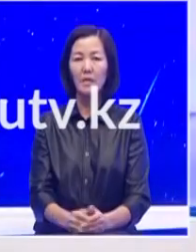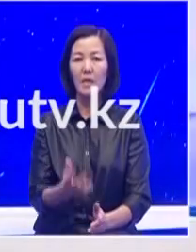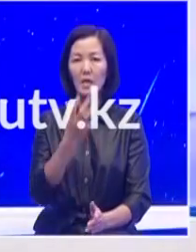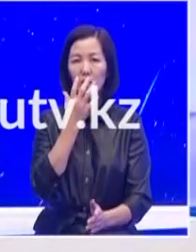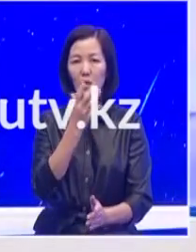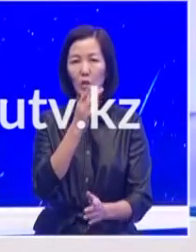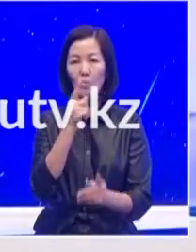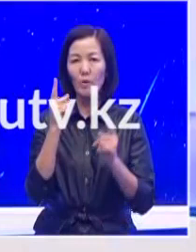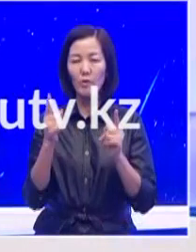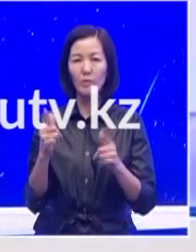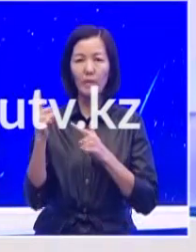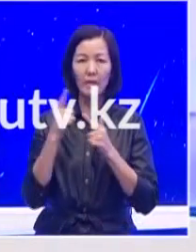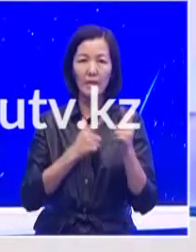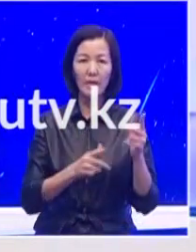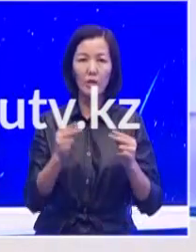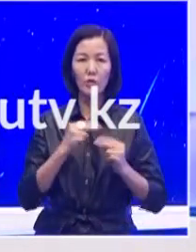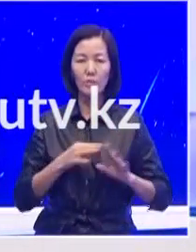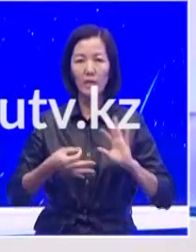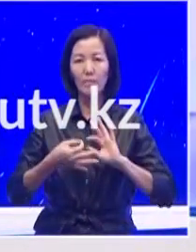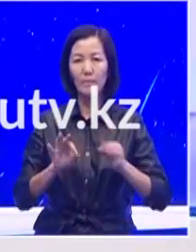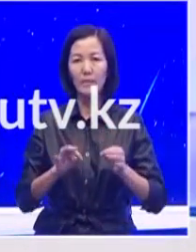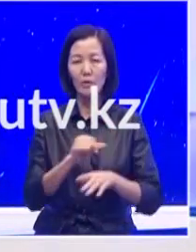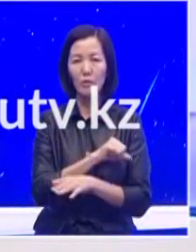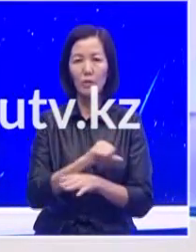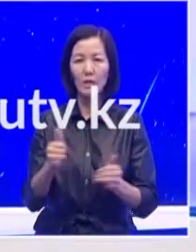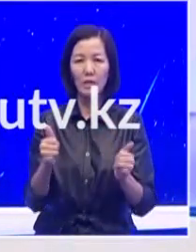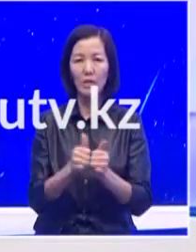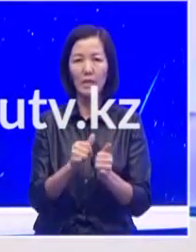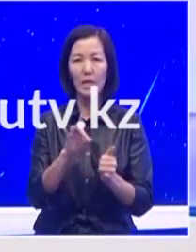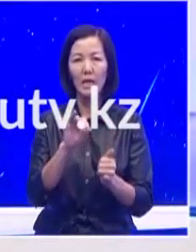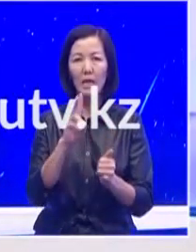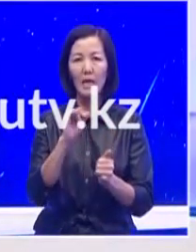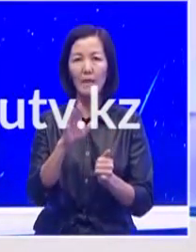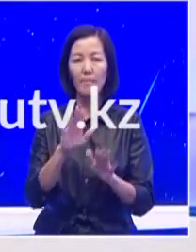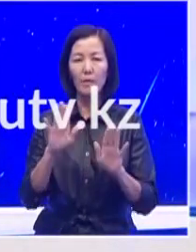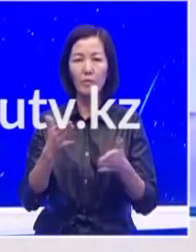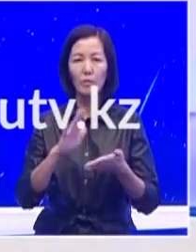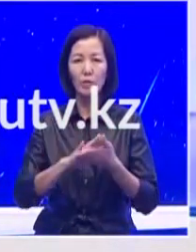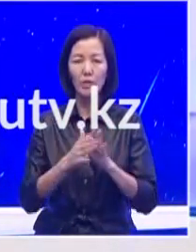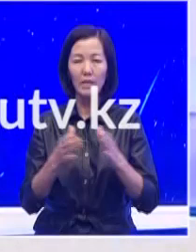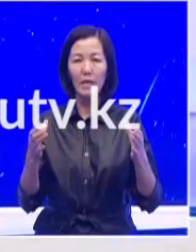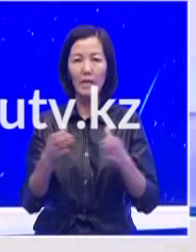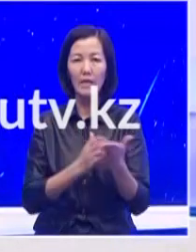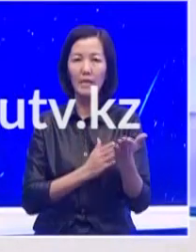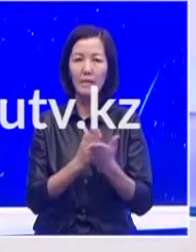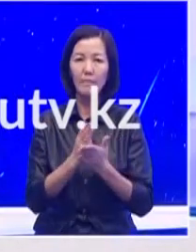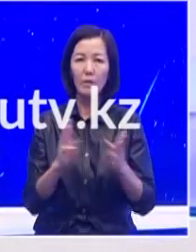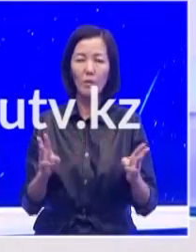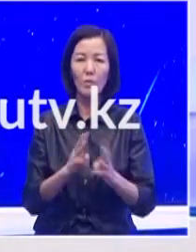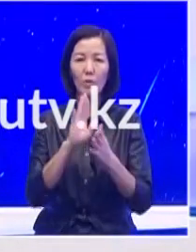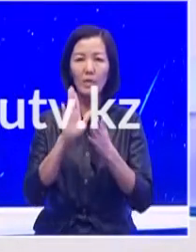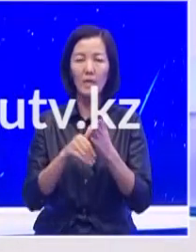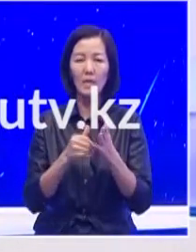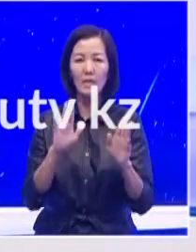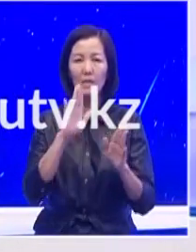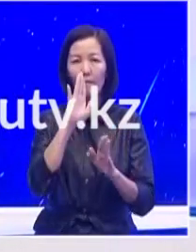Жылыту маусымына дайындық жұмыстарын пысықтау. Шекара шебіндегі Райымбек аудандық төтенше жағдайлар бөлімі қызметкерлері өрт тілсіз жау, улы газдан